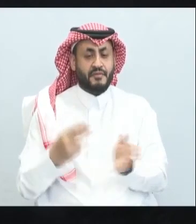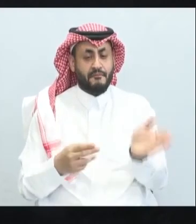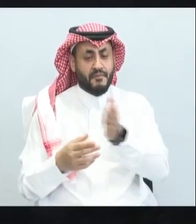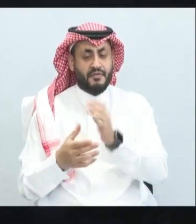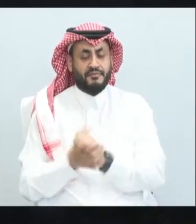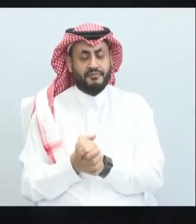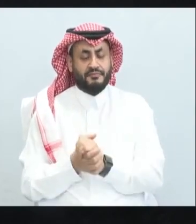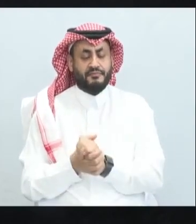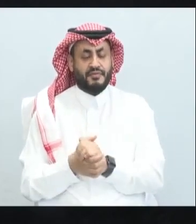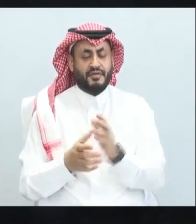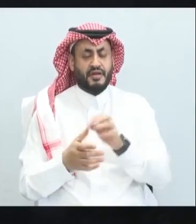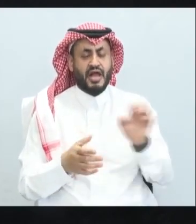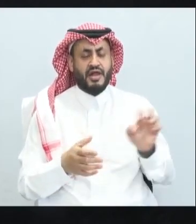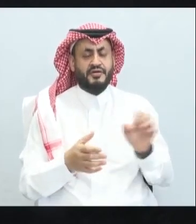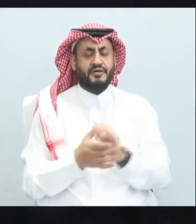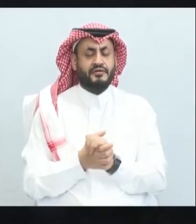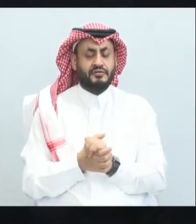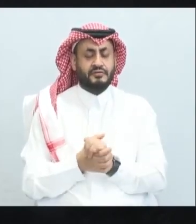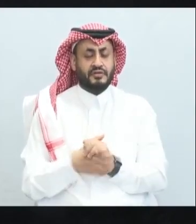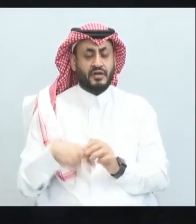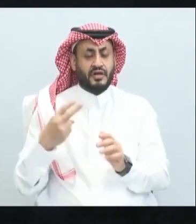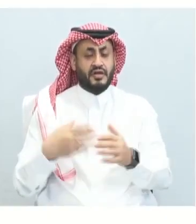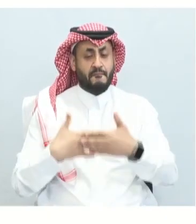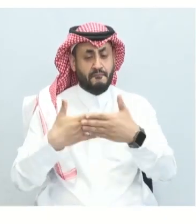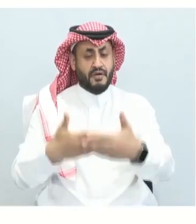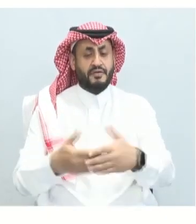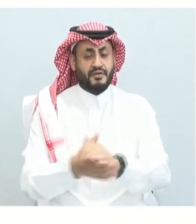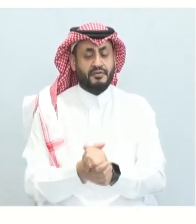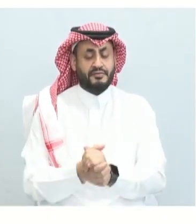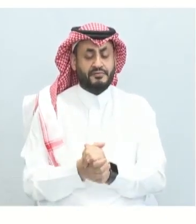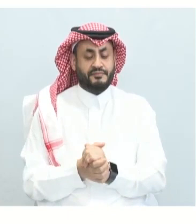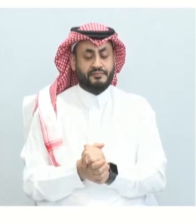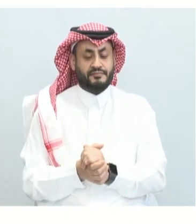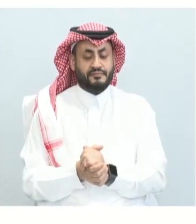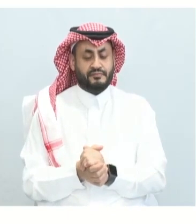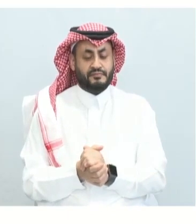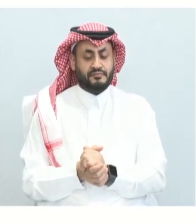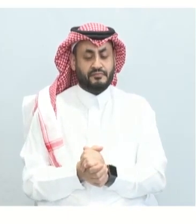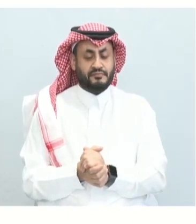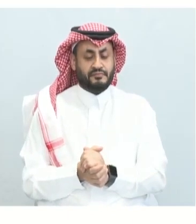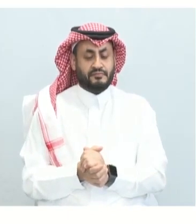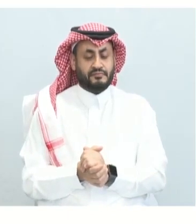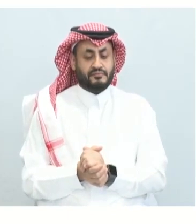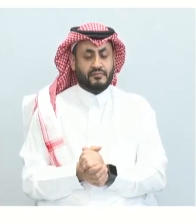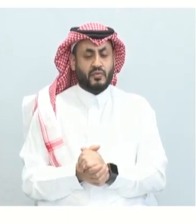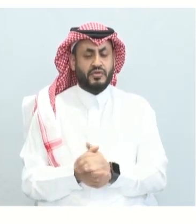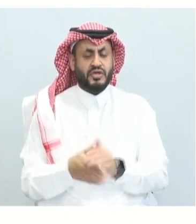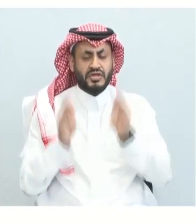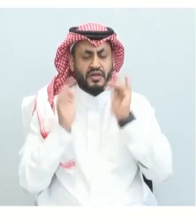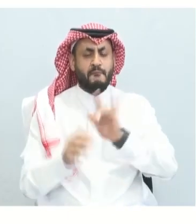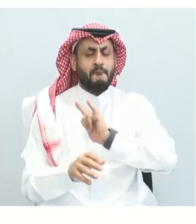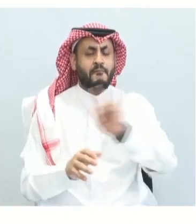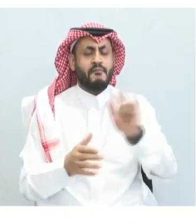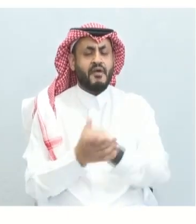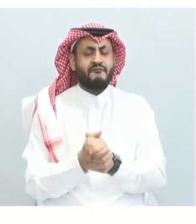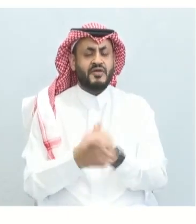احسنتم اما العشاء فنقول ان ركعتين بعد العشاء ما الصلاه ما الصلاه التي ليس لها